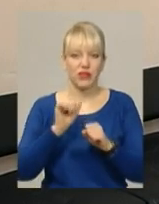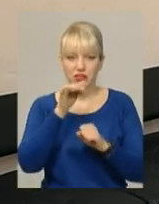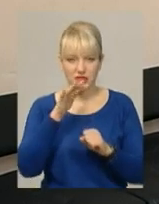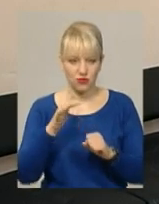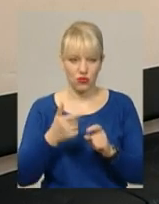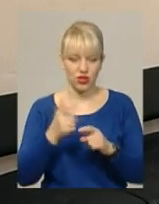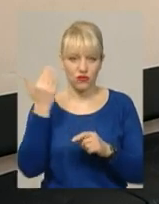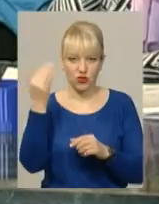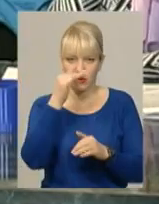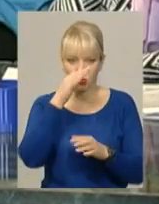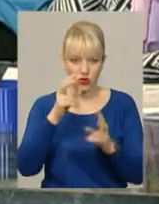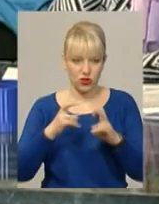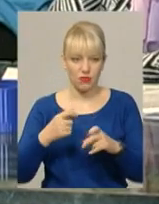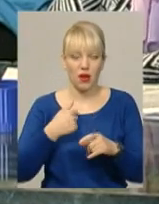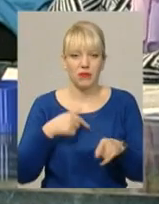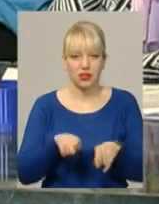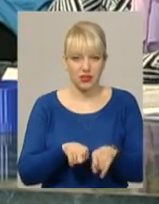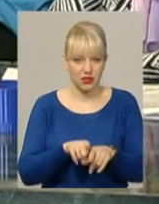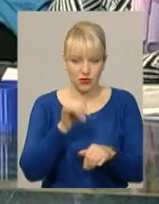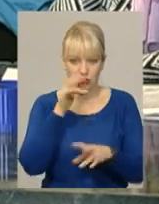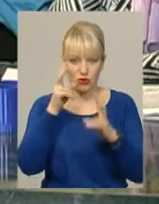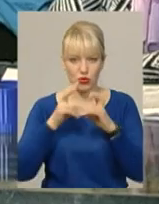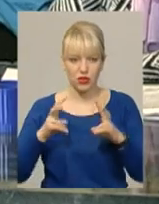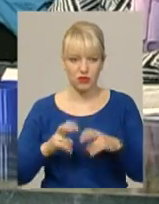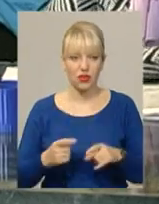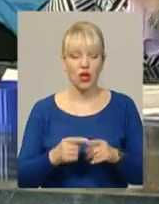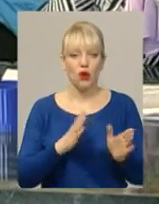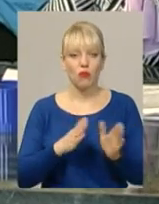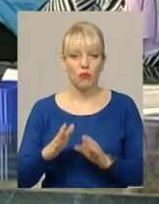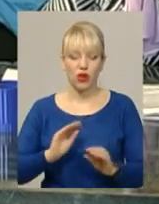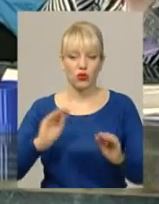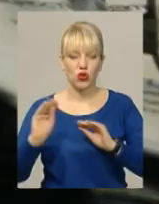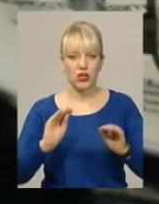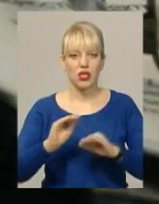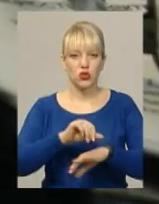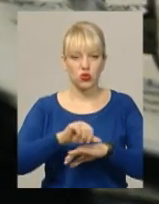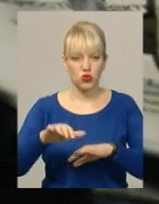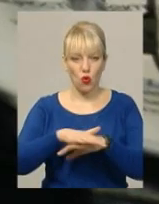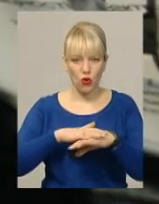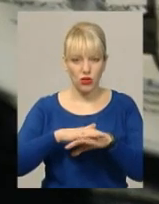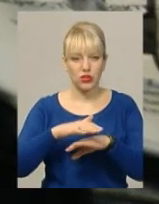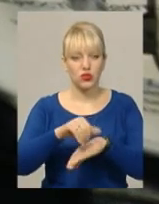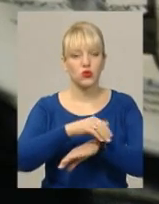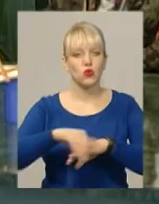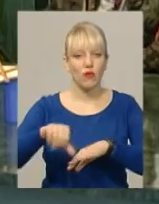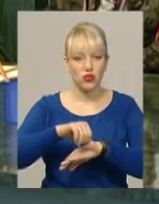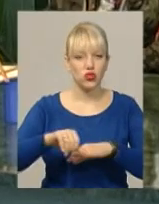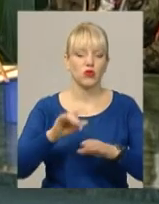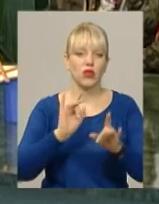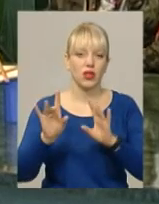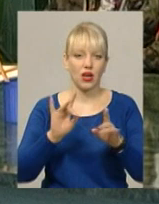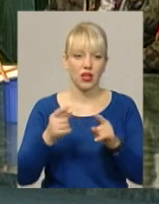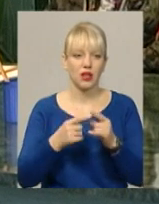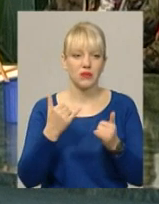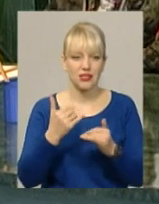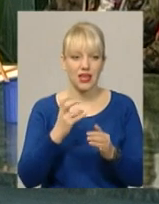управління не може розібратися. Проєкт рішення виконкому про порядок розміщення зовнішньої реклами нині на стадії публічних консультацій, зазначають у